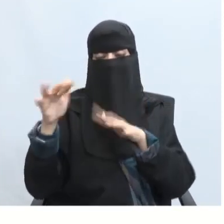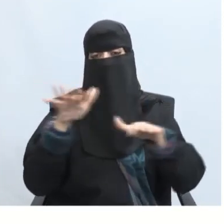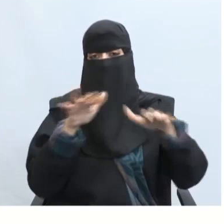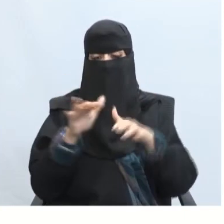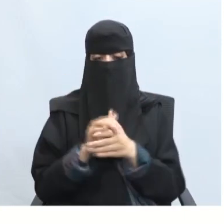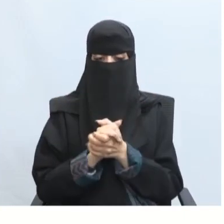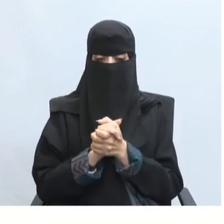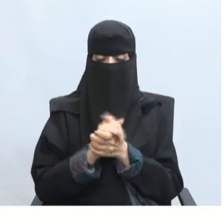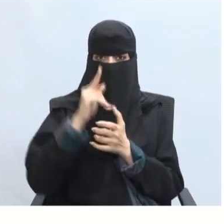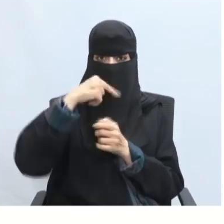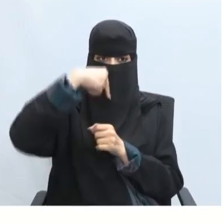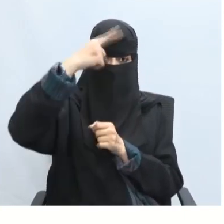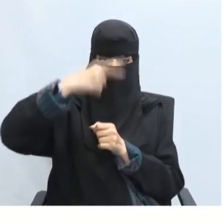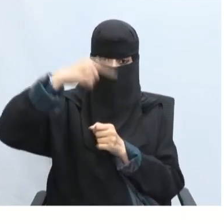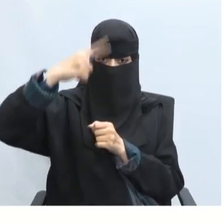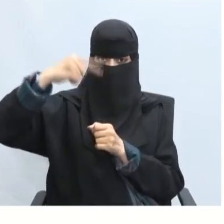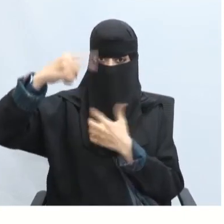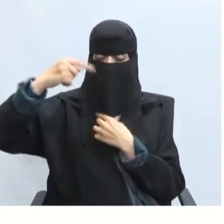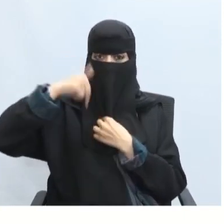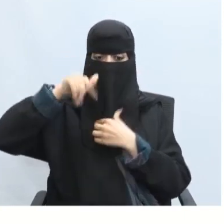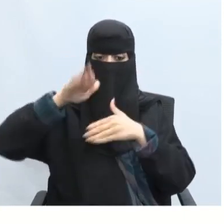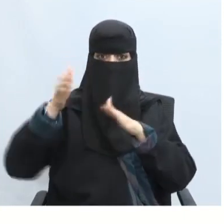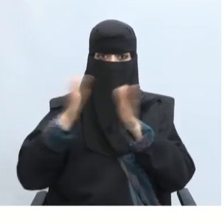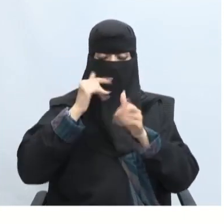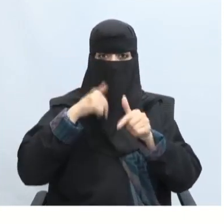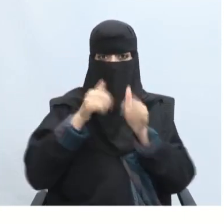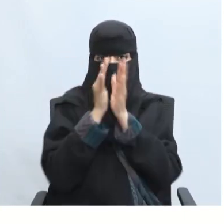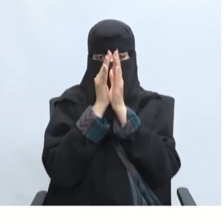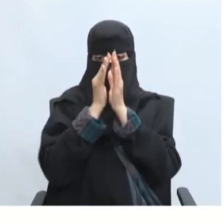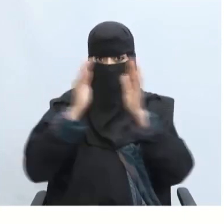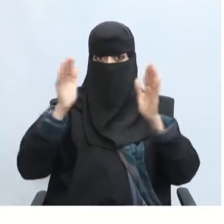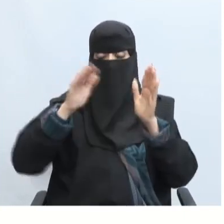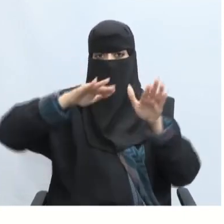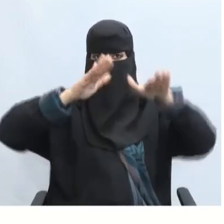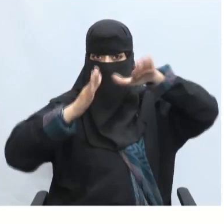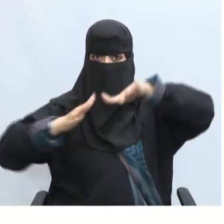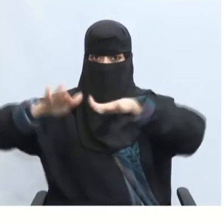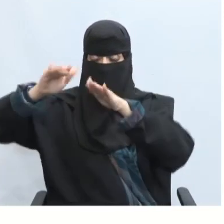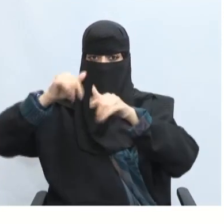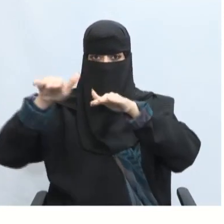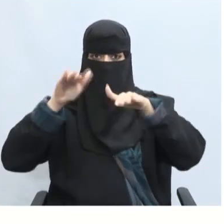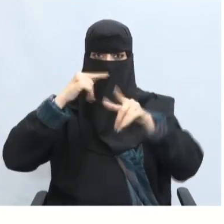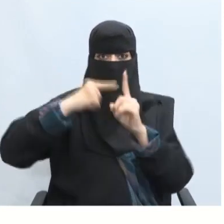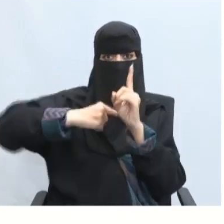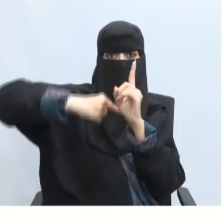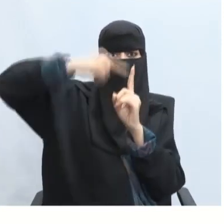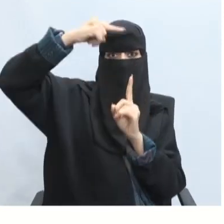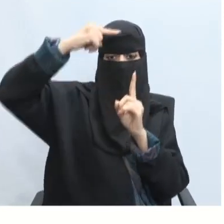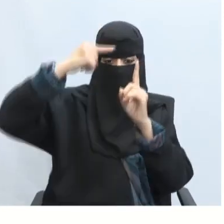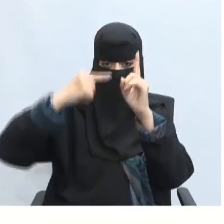الزلزال بعد ذلك تعرفنا على سعه الموجه الزلزاليه وذكرنا بانها هي ارتفاع الموجه